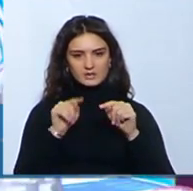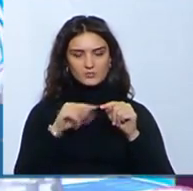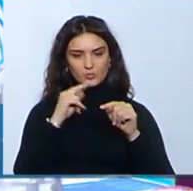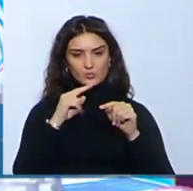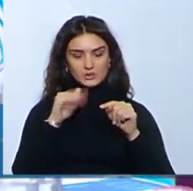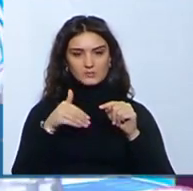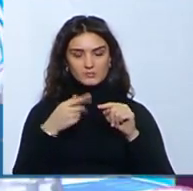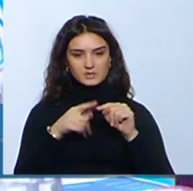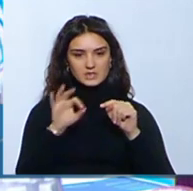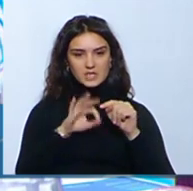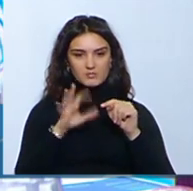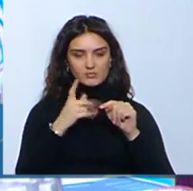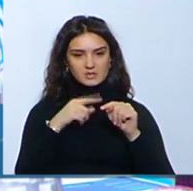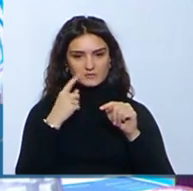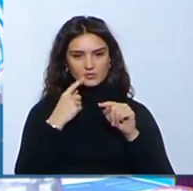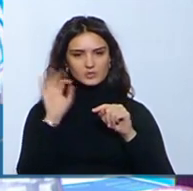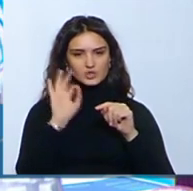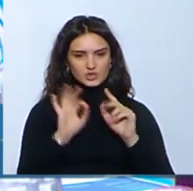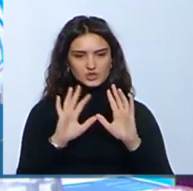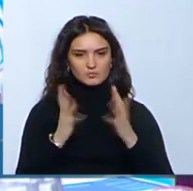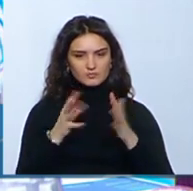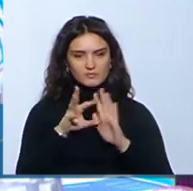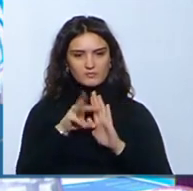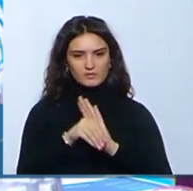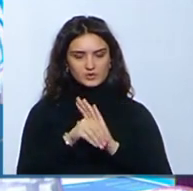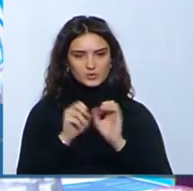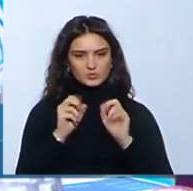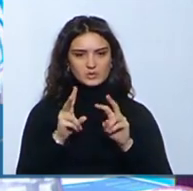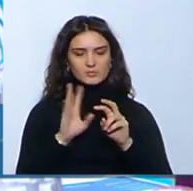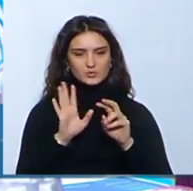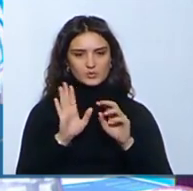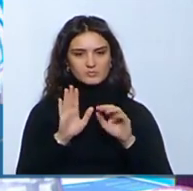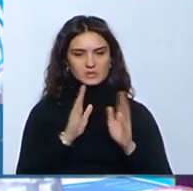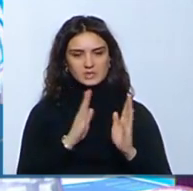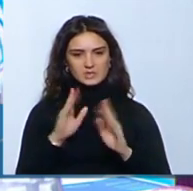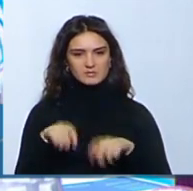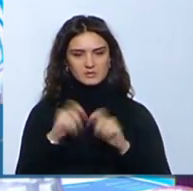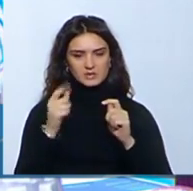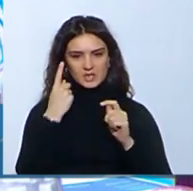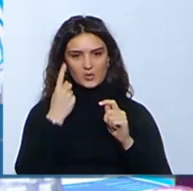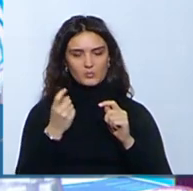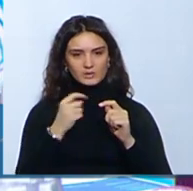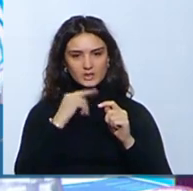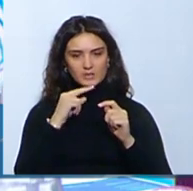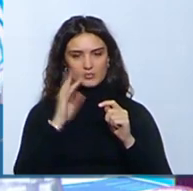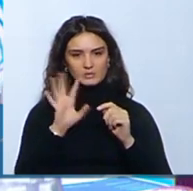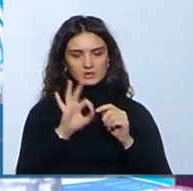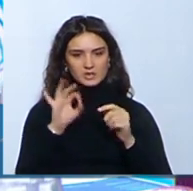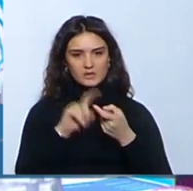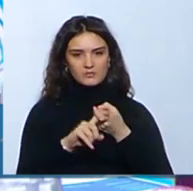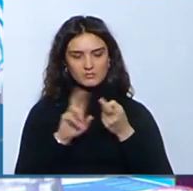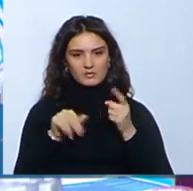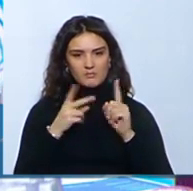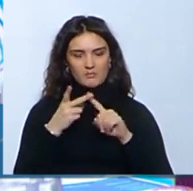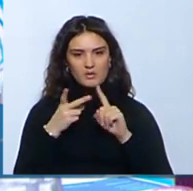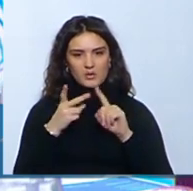წინდაუხედაობის გამო ვიტყოდი, რომელიც ხშირ შემთხვევაში უსაფრთხოების წესების დარღვევასთან, გაუფრთხილებლობასთან არის დაკავშირებული. მაგრამ